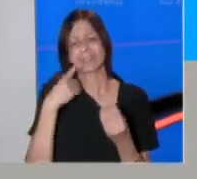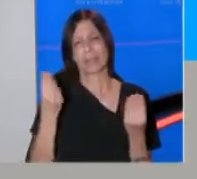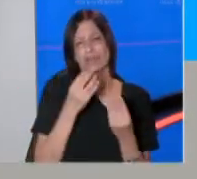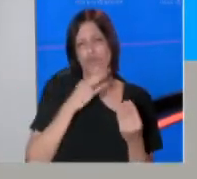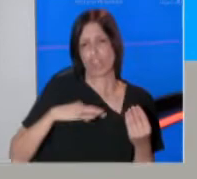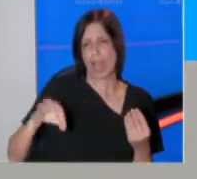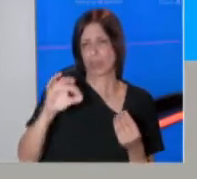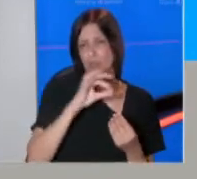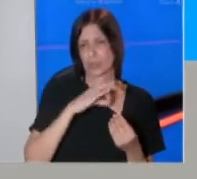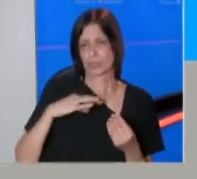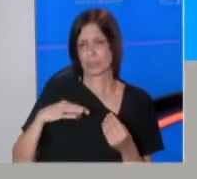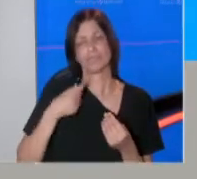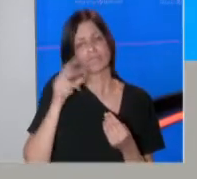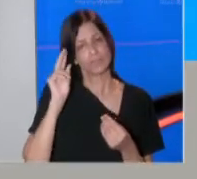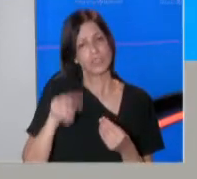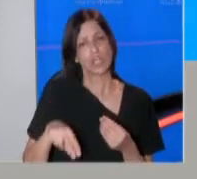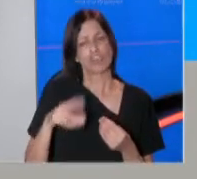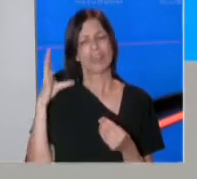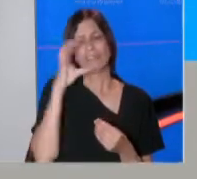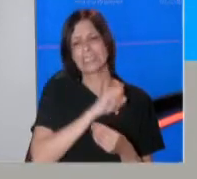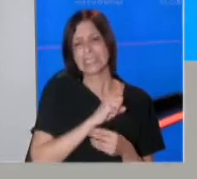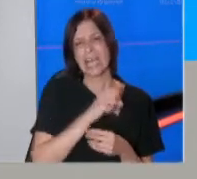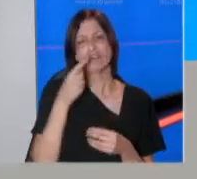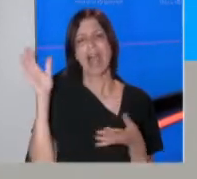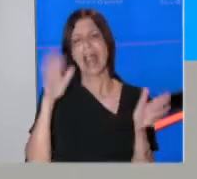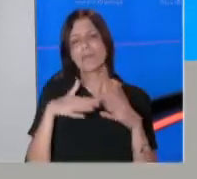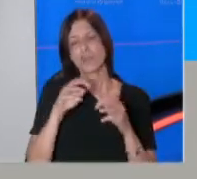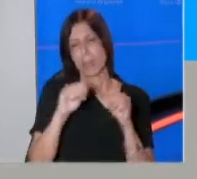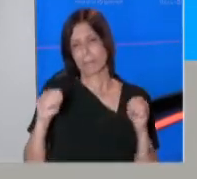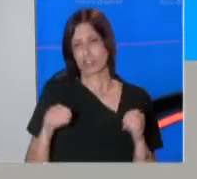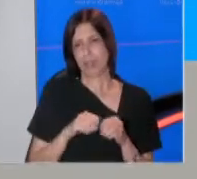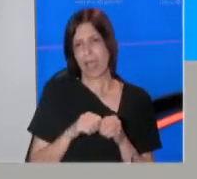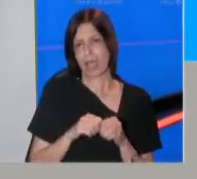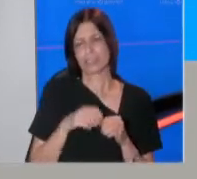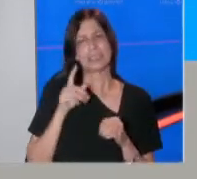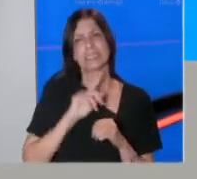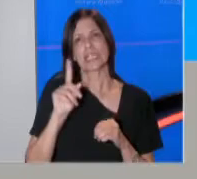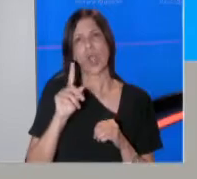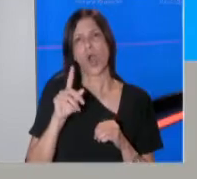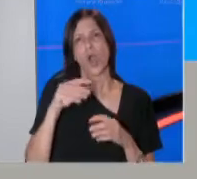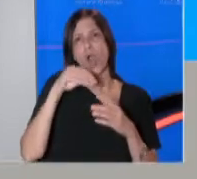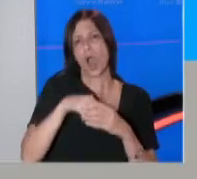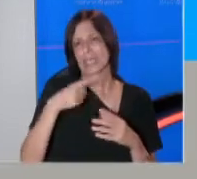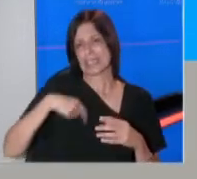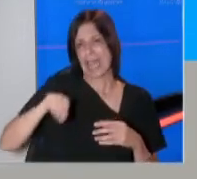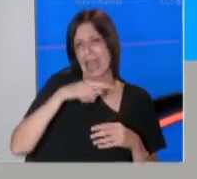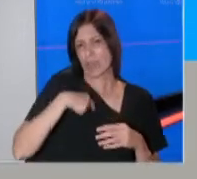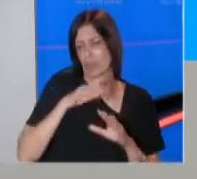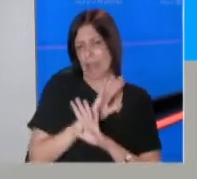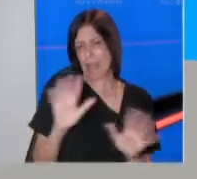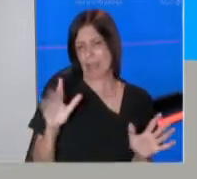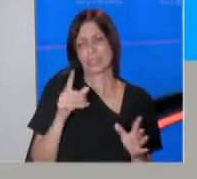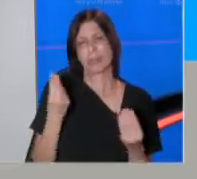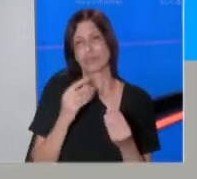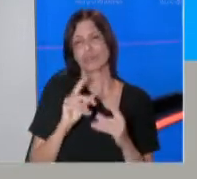שלנו. ויש איזושהי תפיסה שאלימות במשפחה זה לא בבית ספרנו, זה לא באמת אצלנו, זה משהו